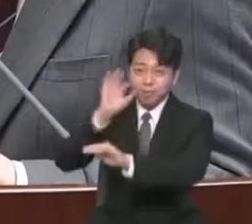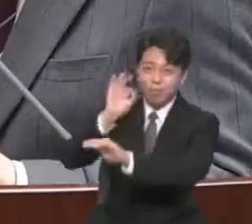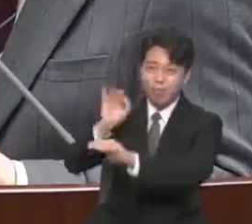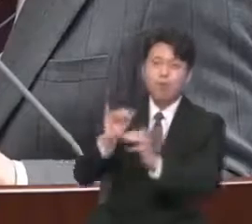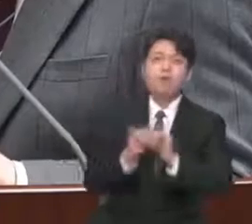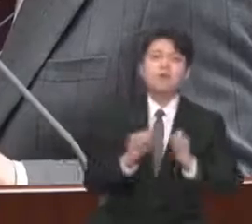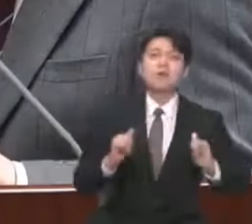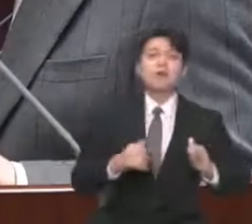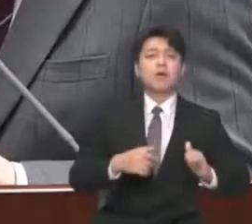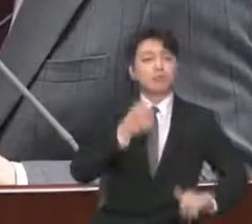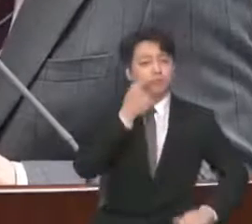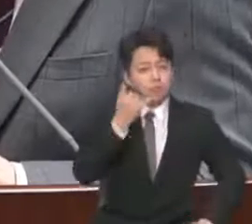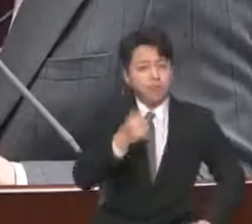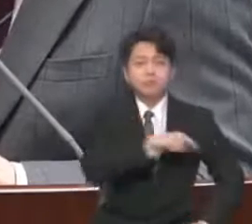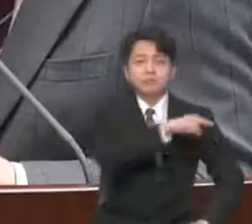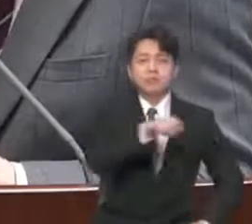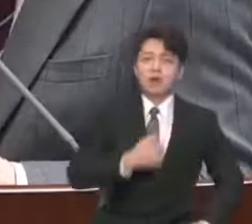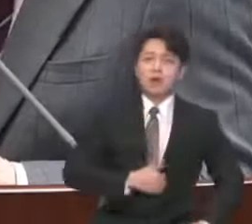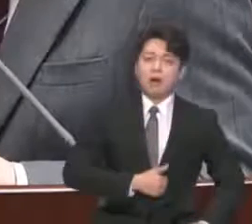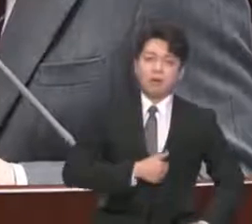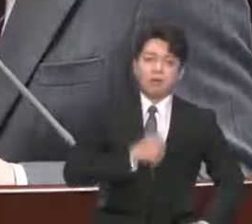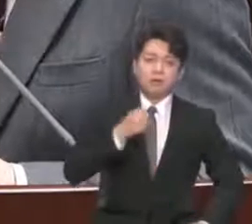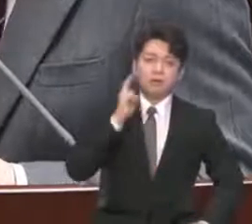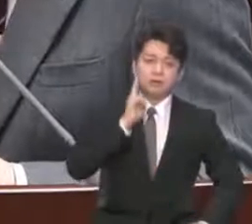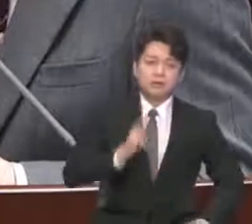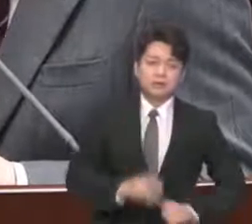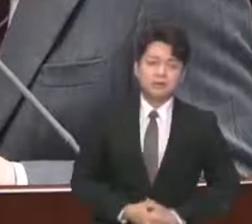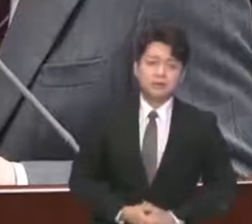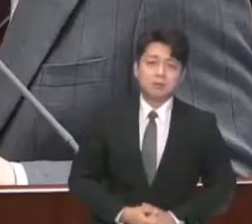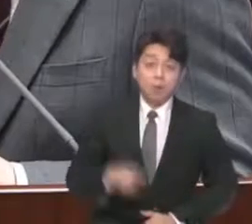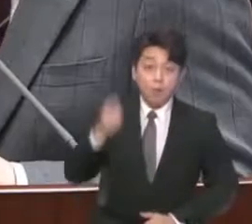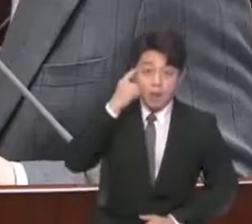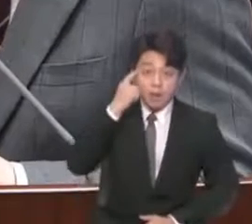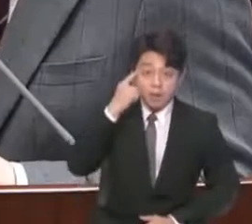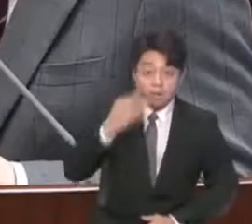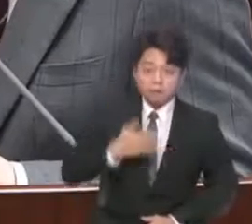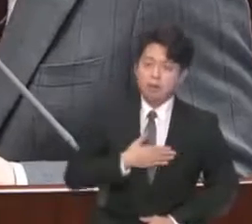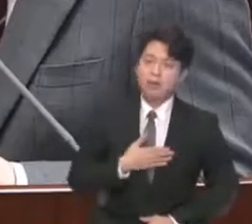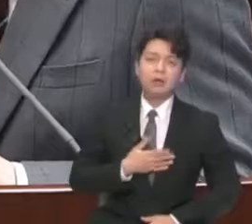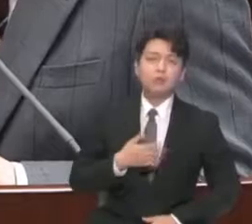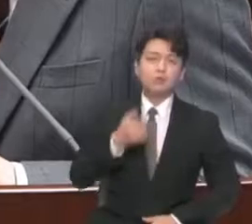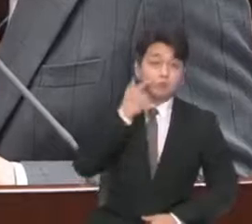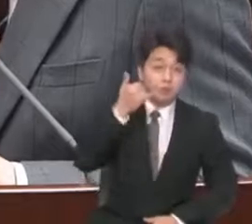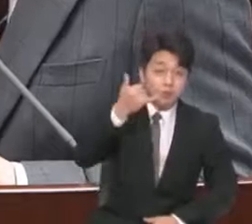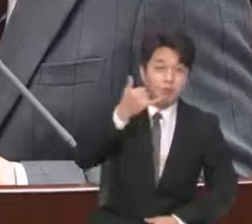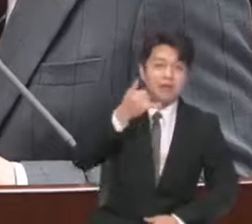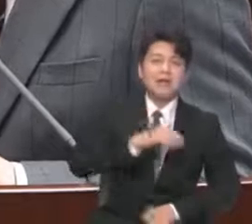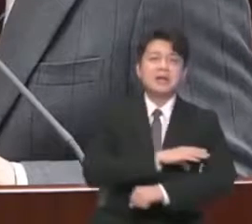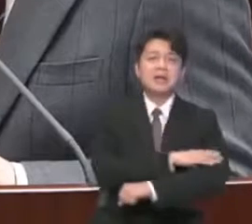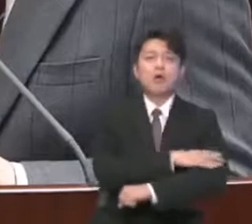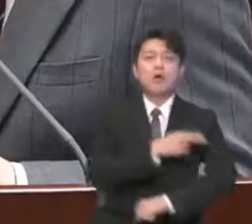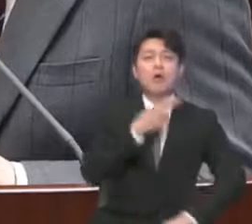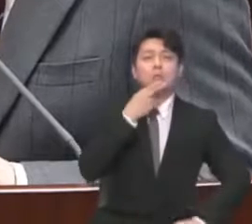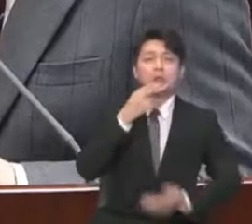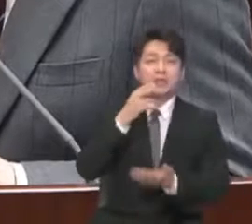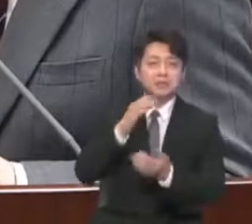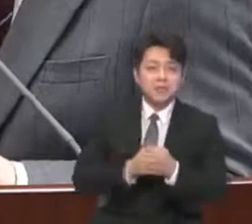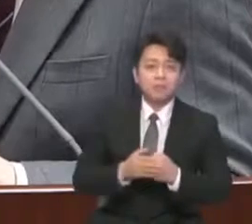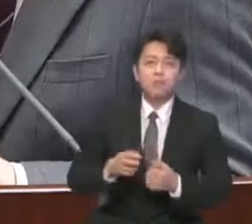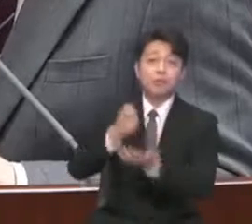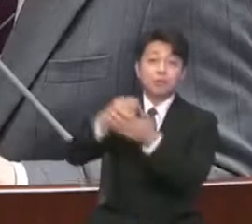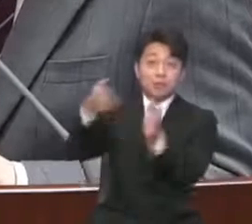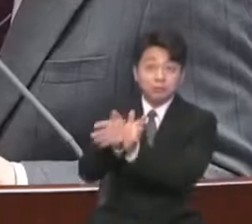나 있습니다. 왜냐? 자신들은 서일병처럼 혜택을 못 받았기 때문입니다. 저희 사무실에 문자가